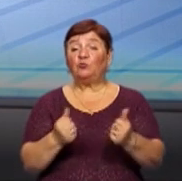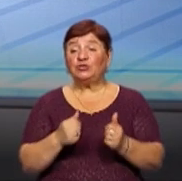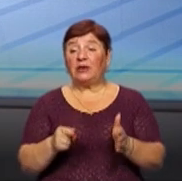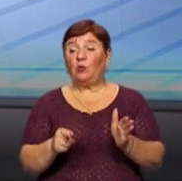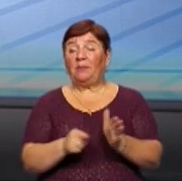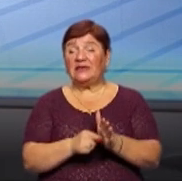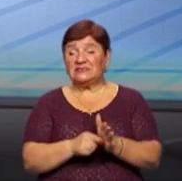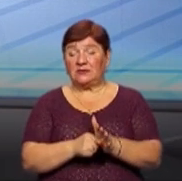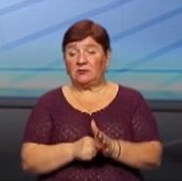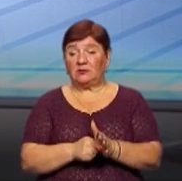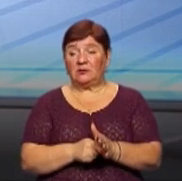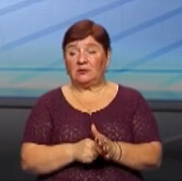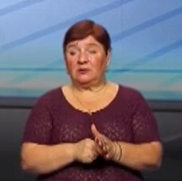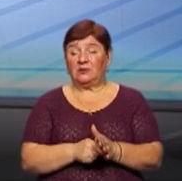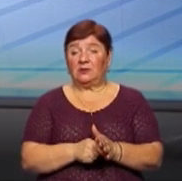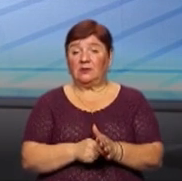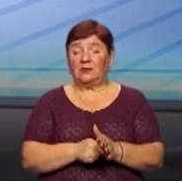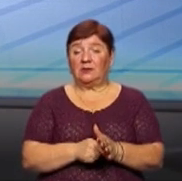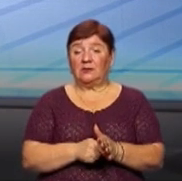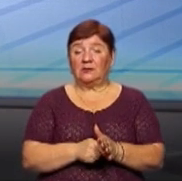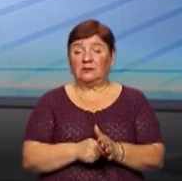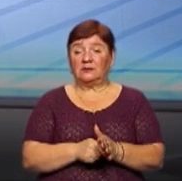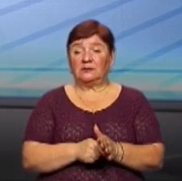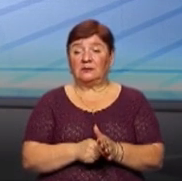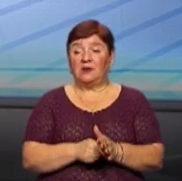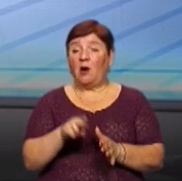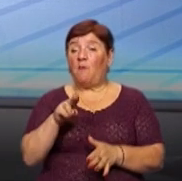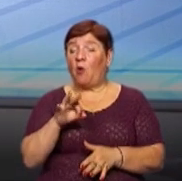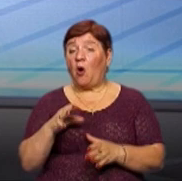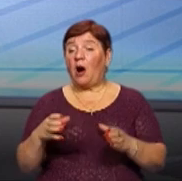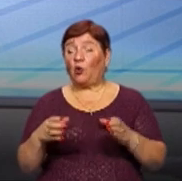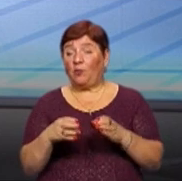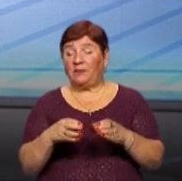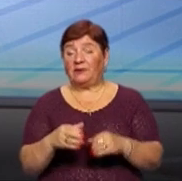всі. Я не получаю пенсію по групі.